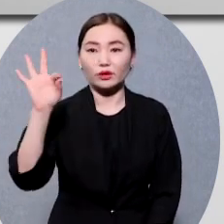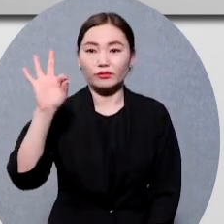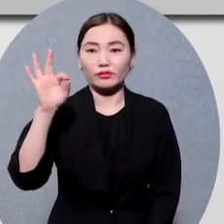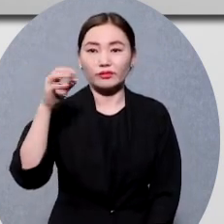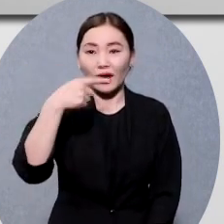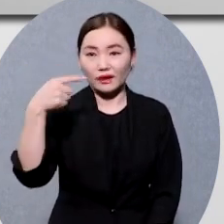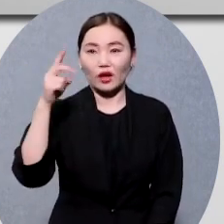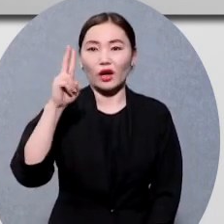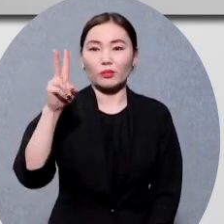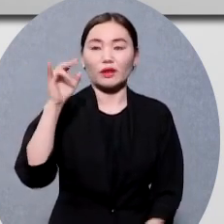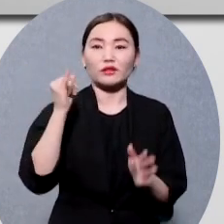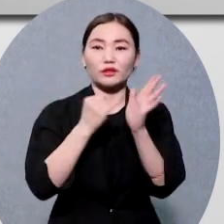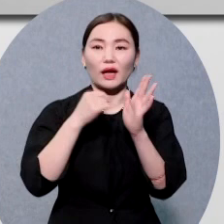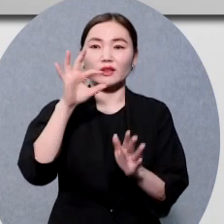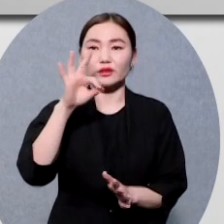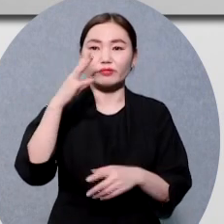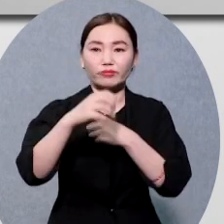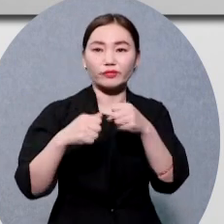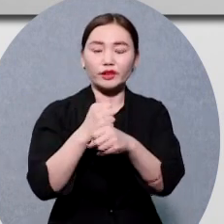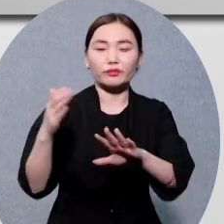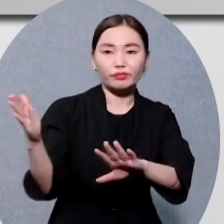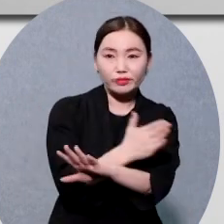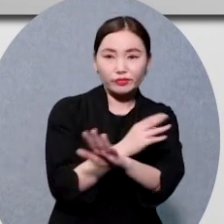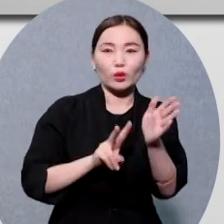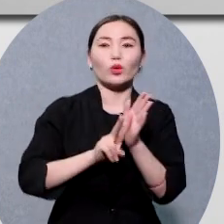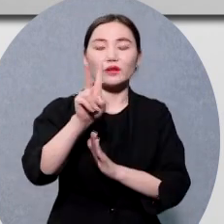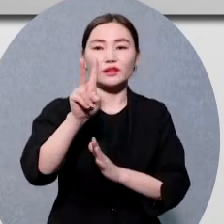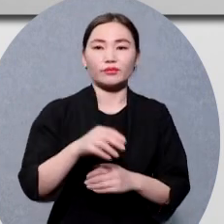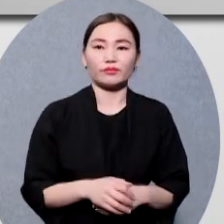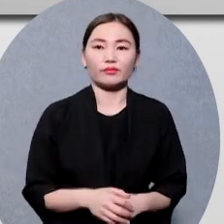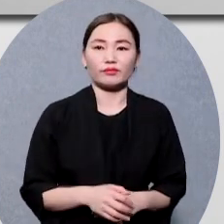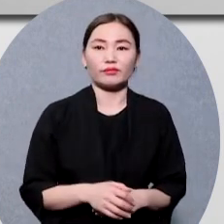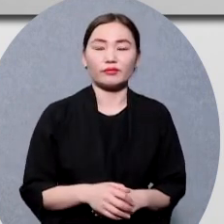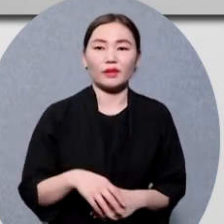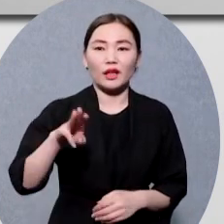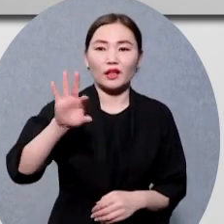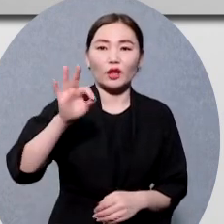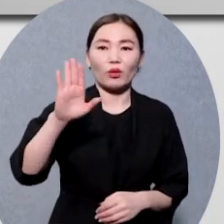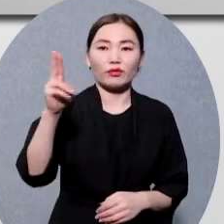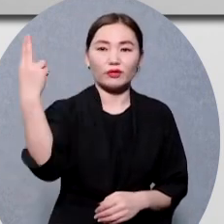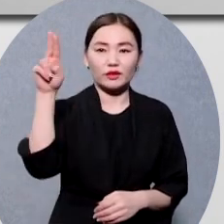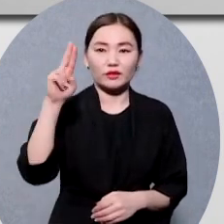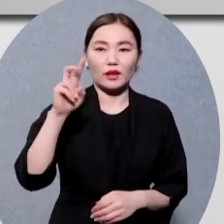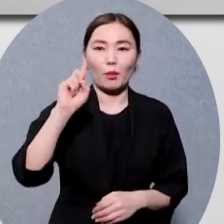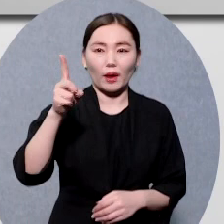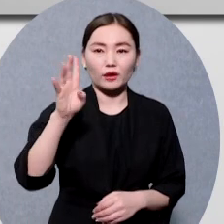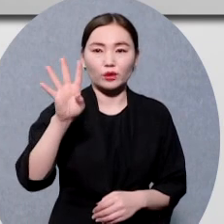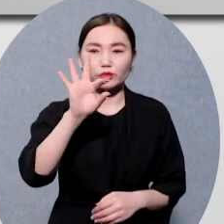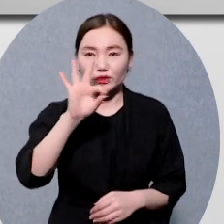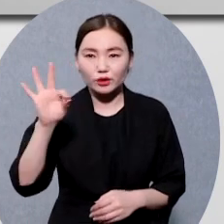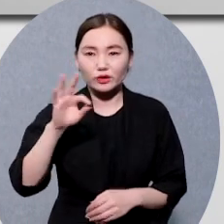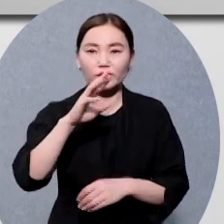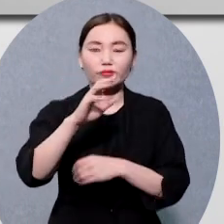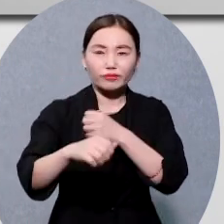бурхны шашин үүссэн байна. За төвдөд 1400 орчим жилийн өмнө бурхны шашин дэлгэрсэн байна.